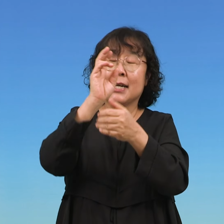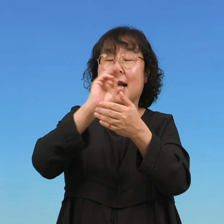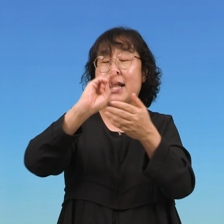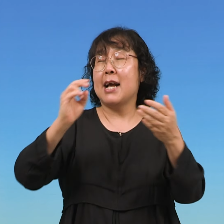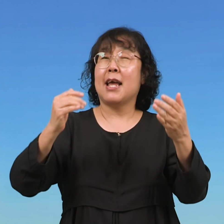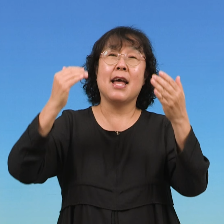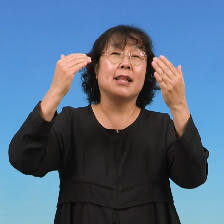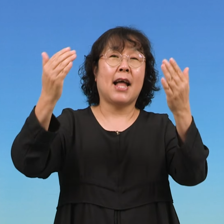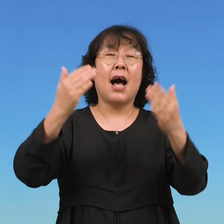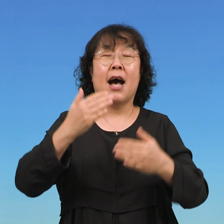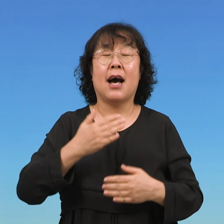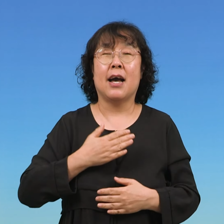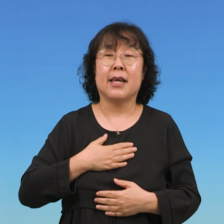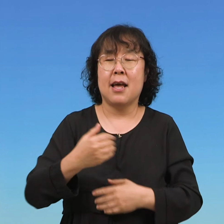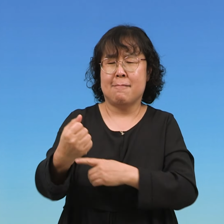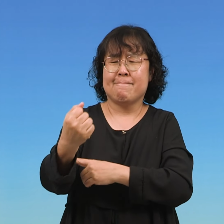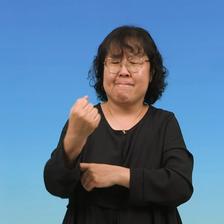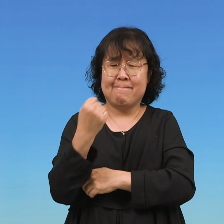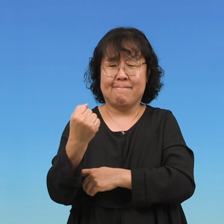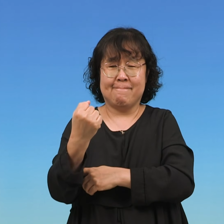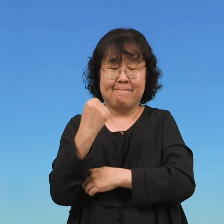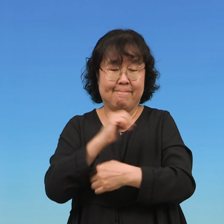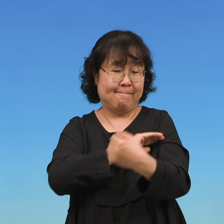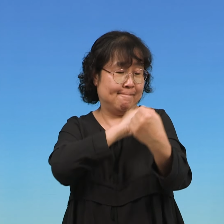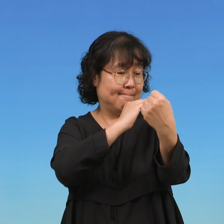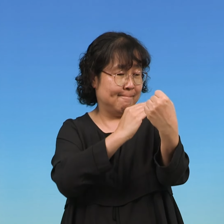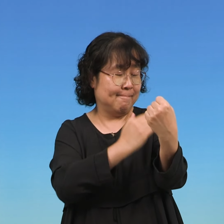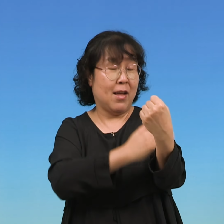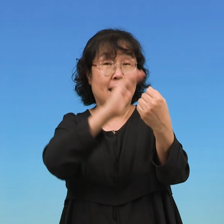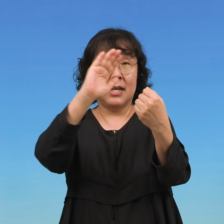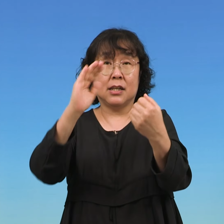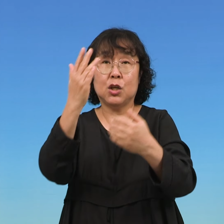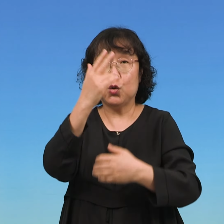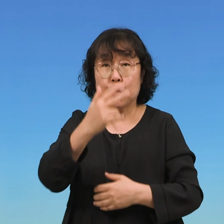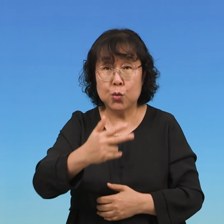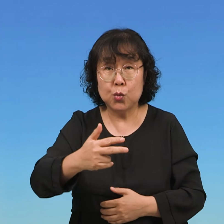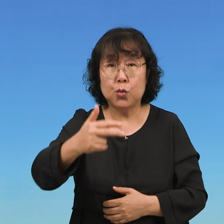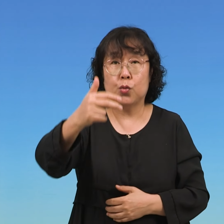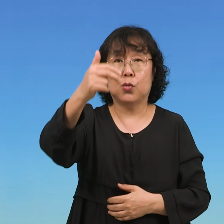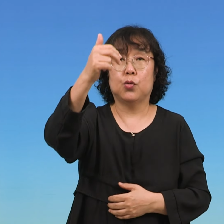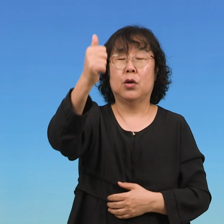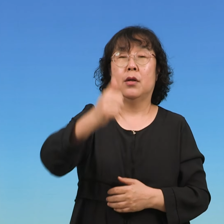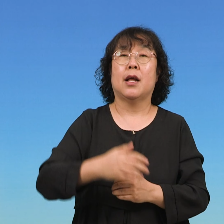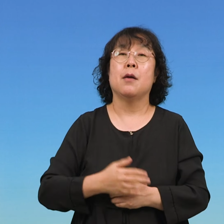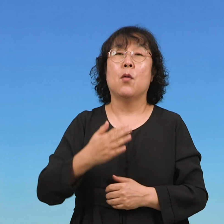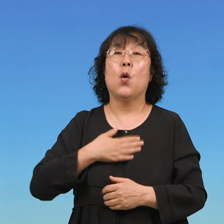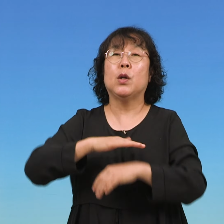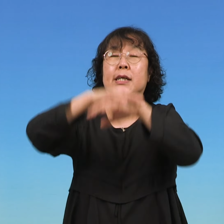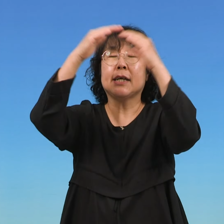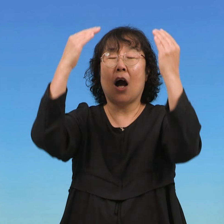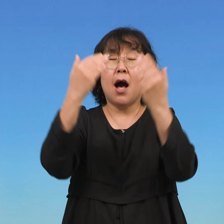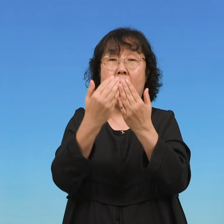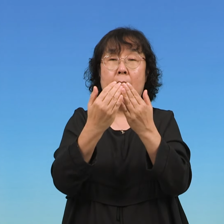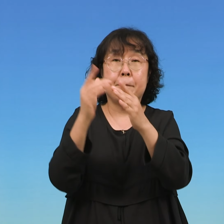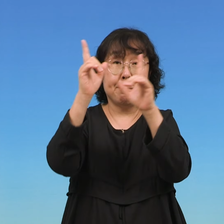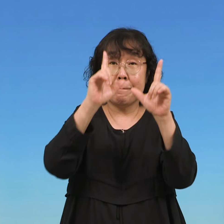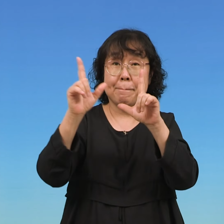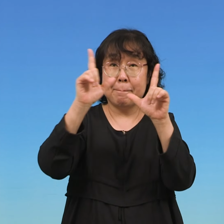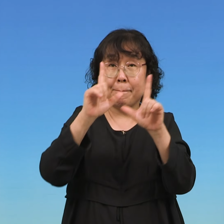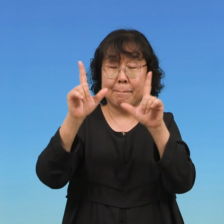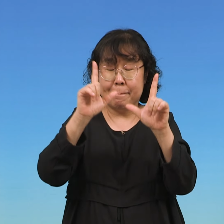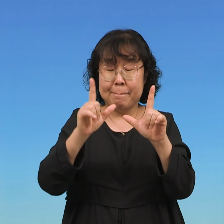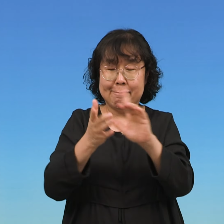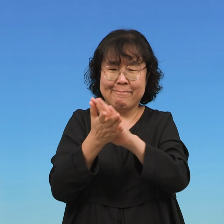크신 사랑 찬양해 나의 힘과 능력이 되신 주 나의